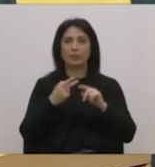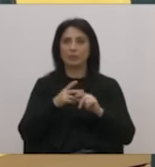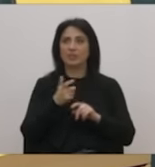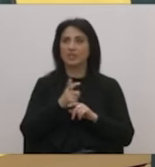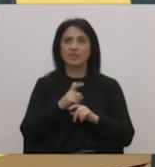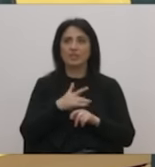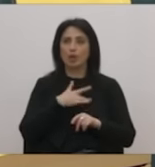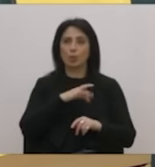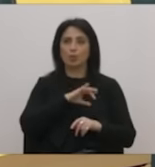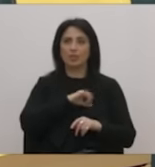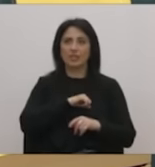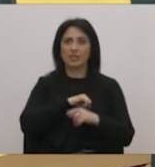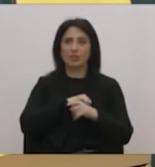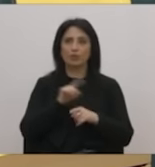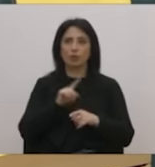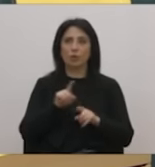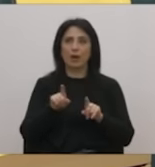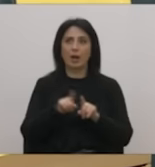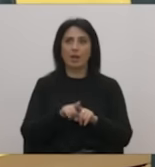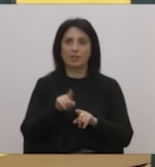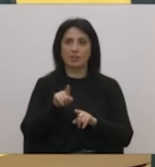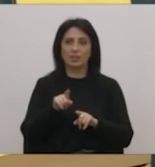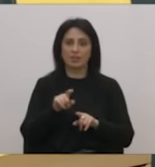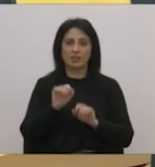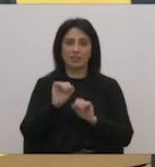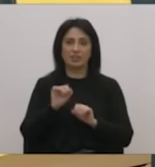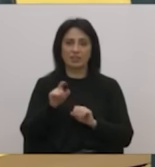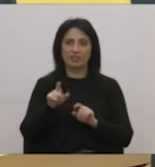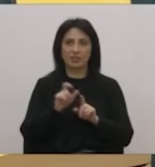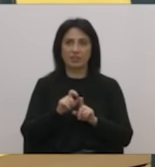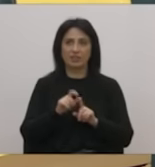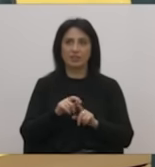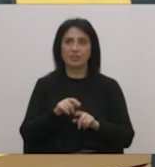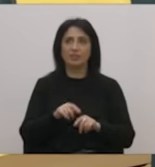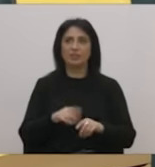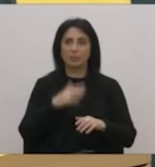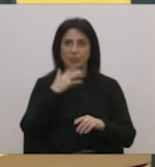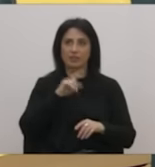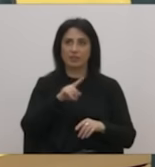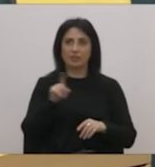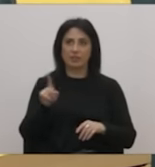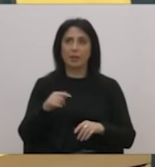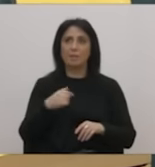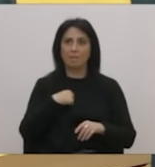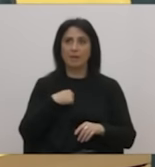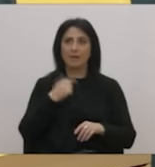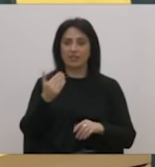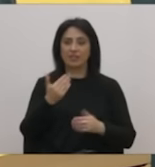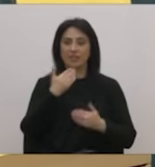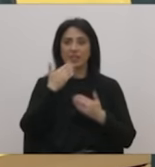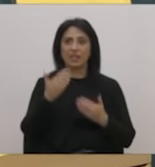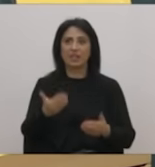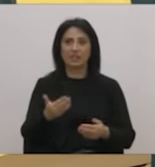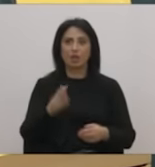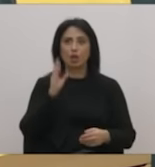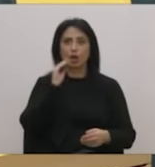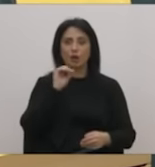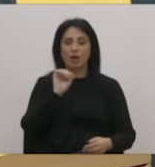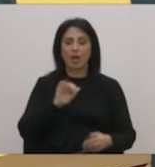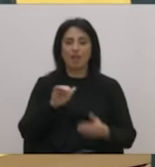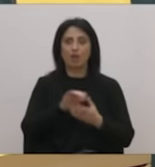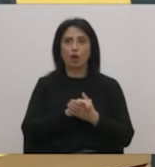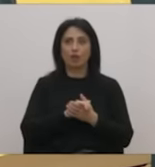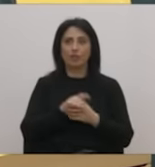ძალიან გულიწყდებათ, რომ ასეთ პოზიციებს იცავს. და ბევრზე სხვათაშორის. მე ხა თქვენ გეკითხებით, როდესაც